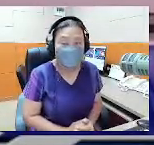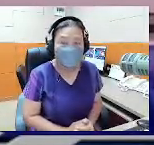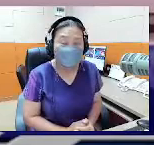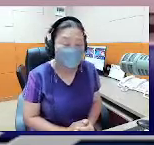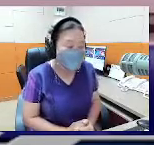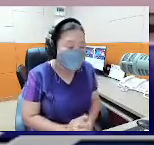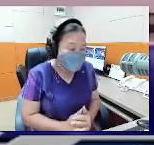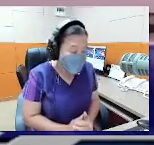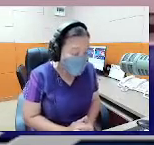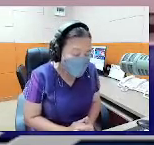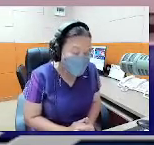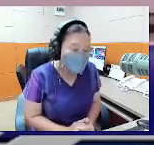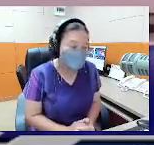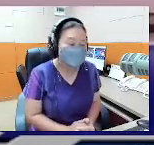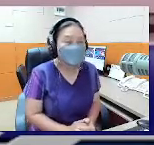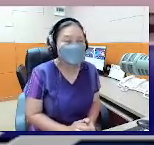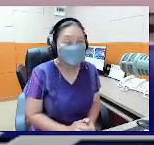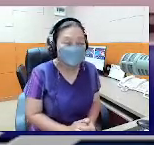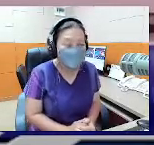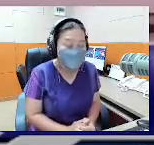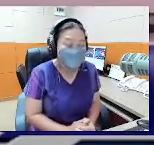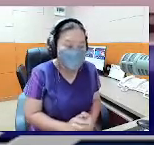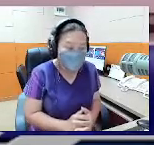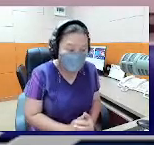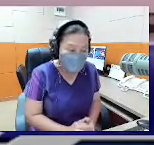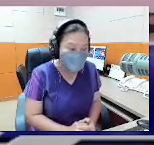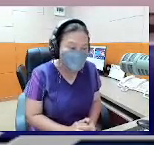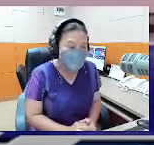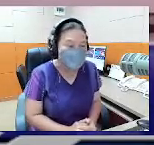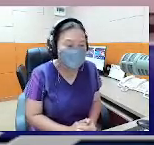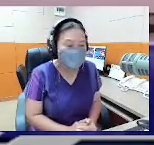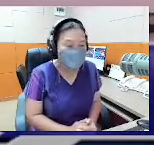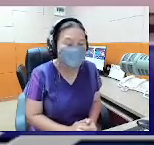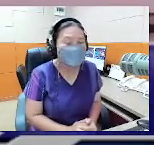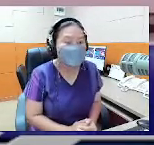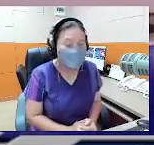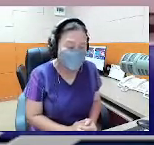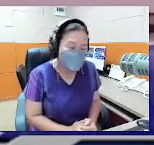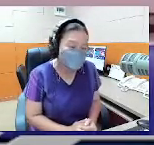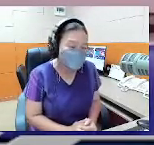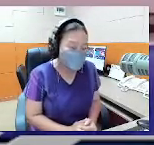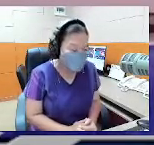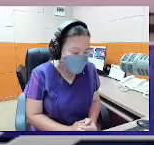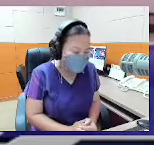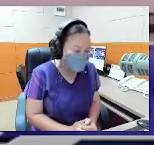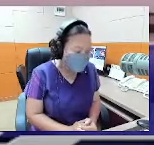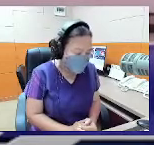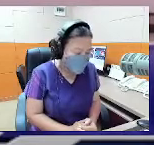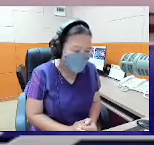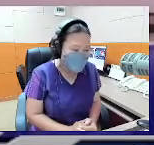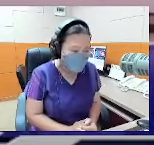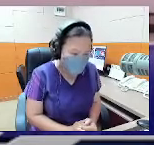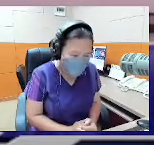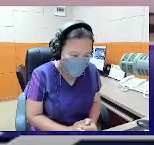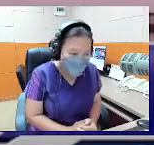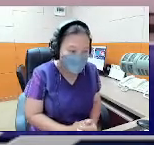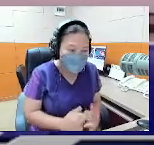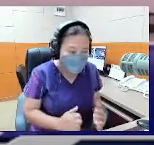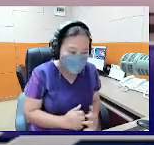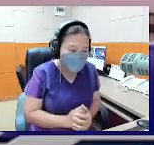FM 91.25 MHz AM 810 GHz ค่ะแล้วก็ Facebook Fanpage สวท.ตรังไลน์นะคะติดตามรายการสดในขณะ